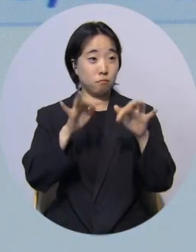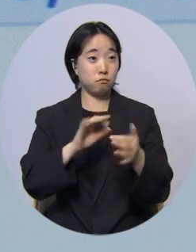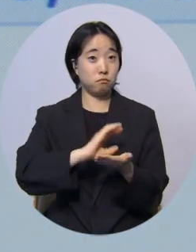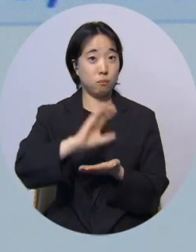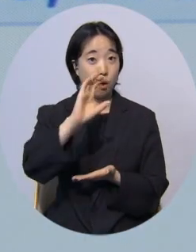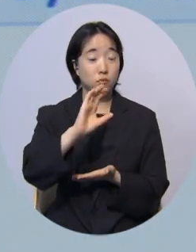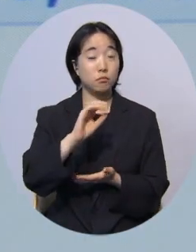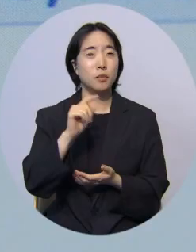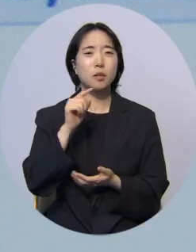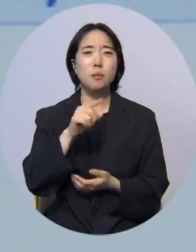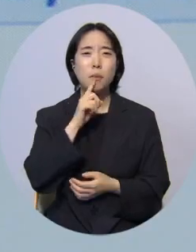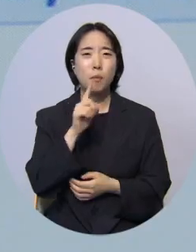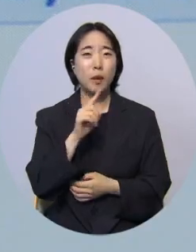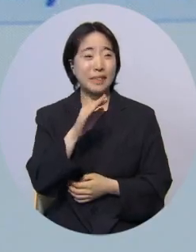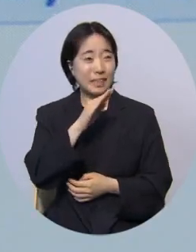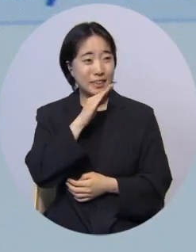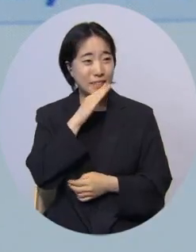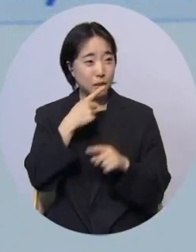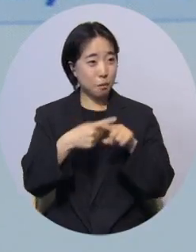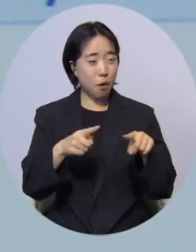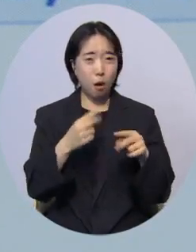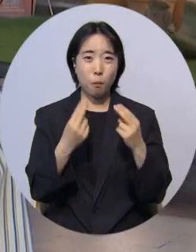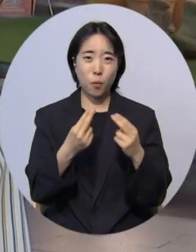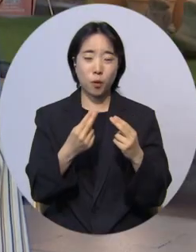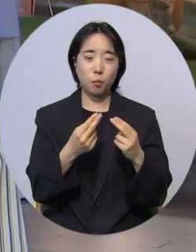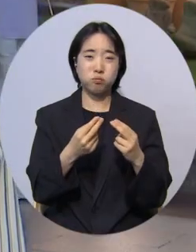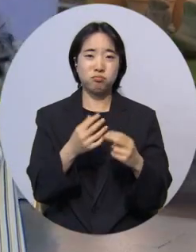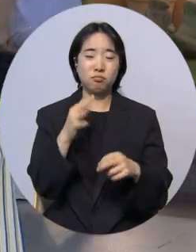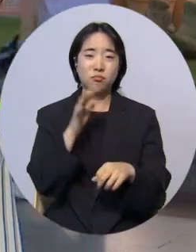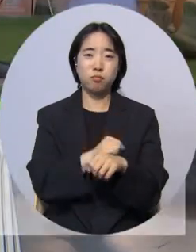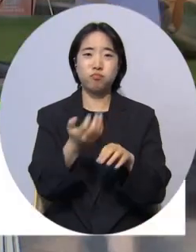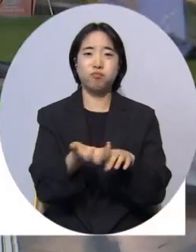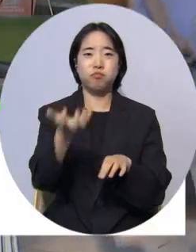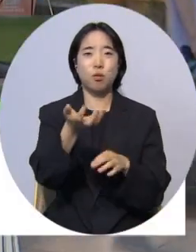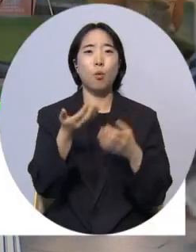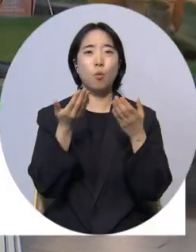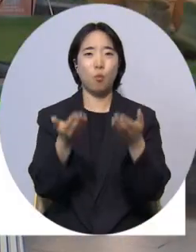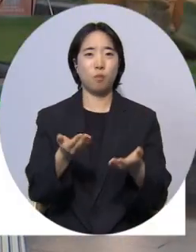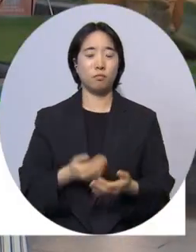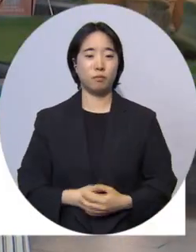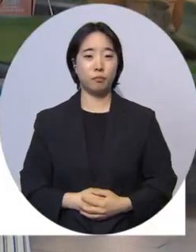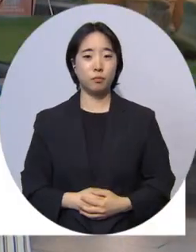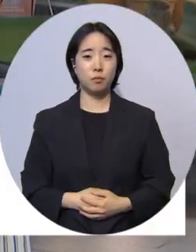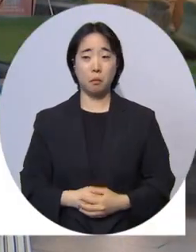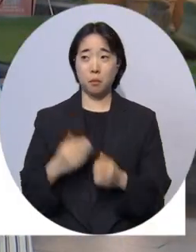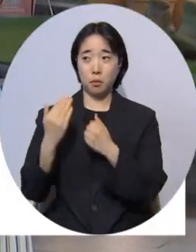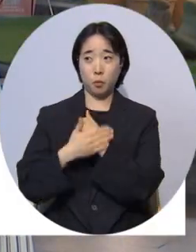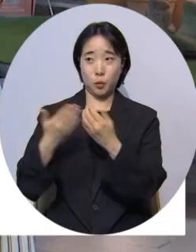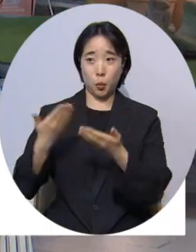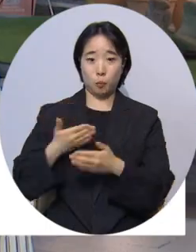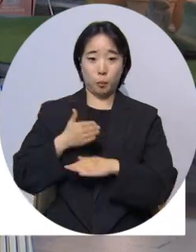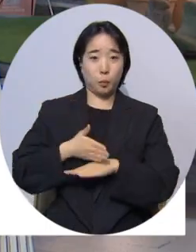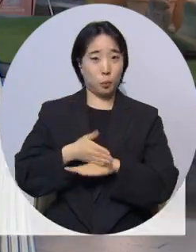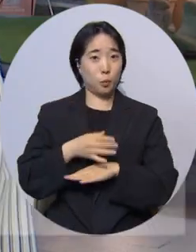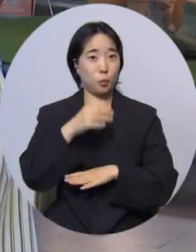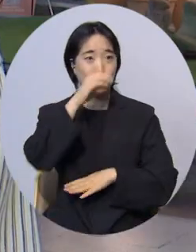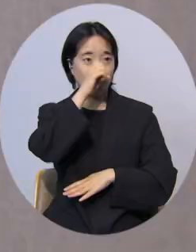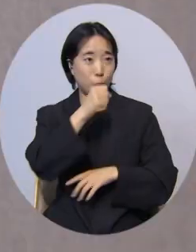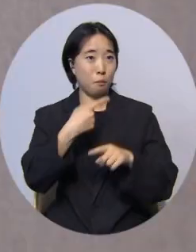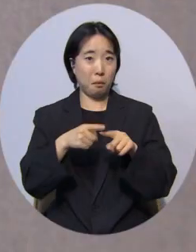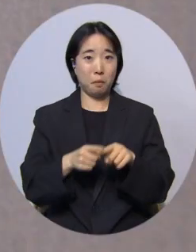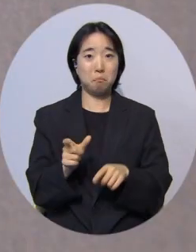더 높은 평점을 다고도 답했습니다네 아무래도 서비스를 주시니까 좀 더 좋게 남기는